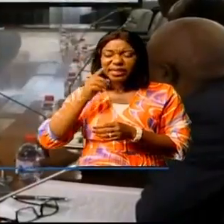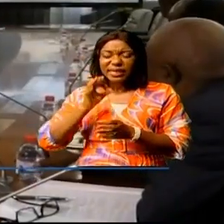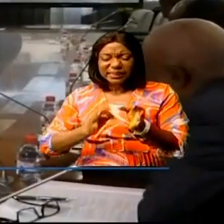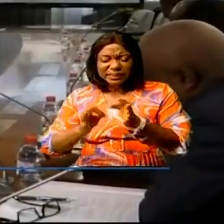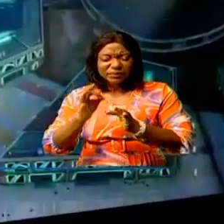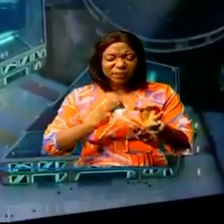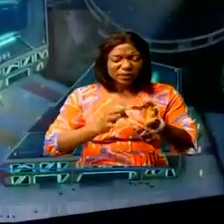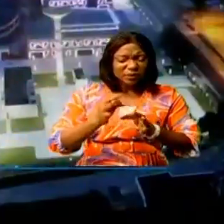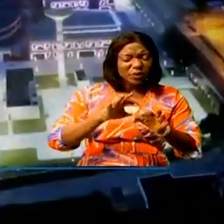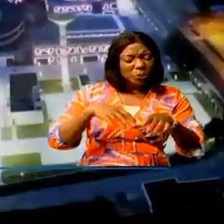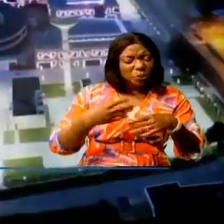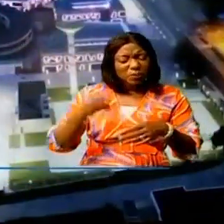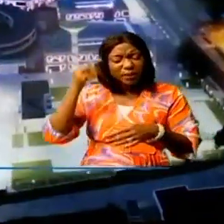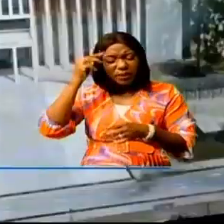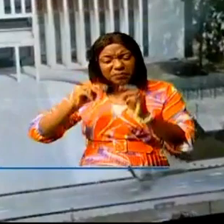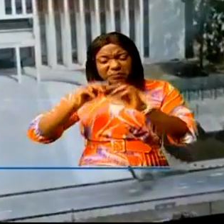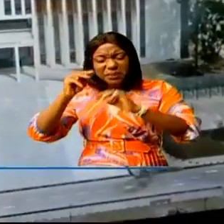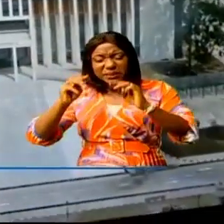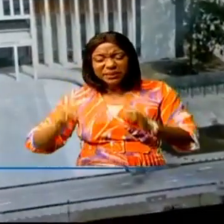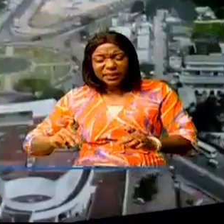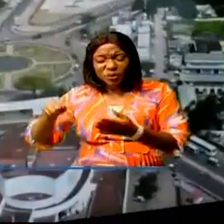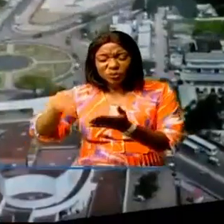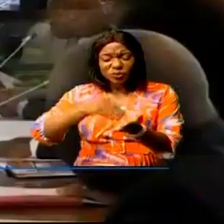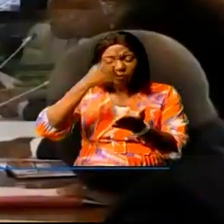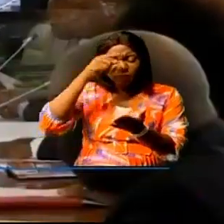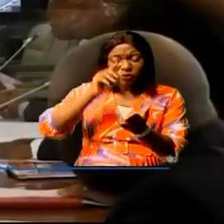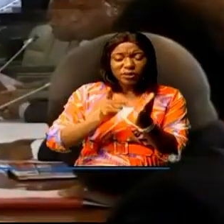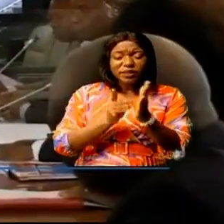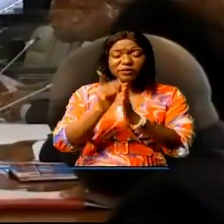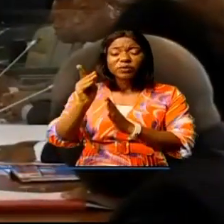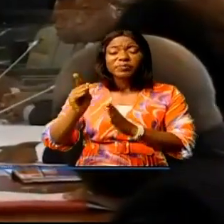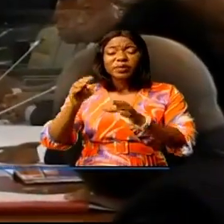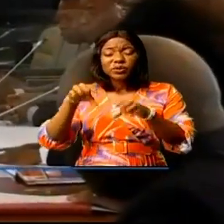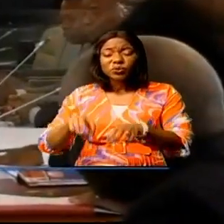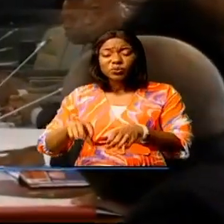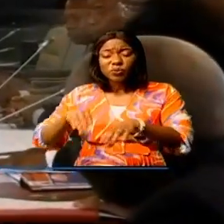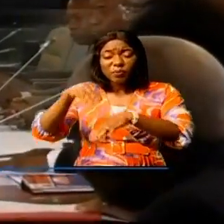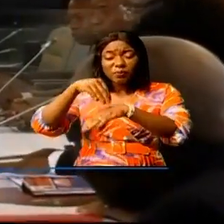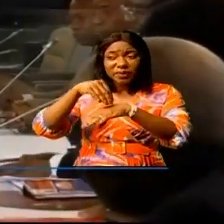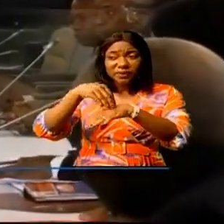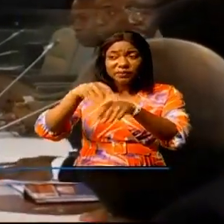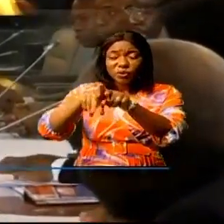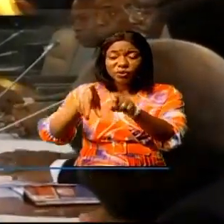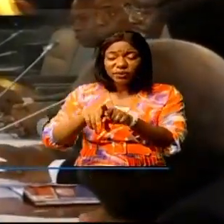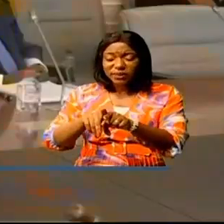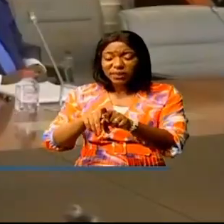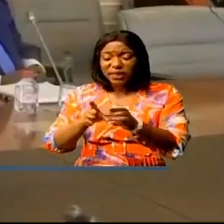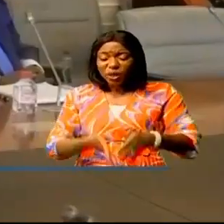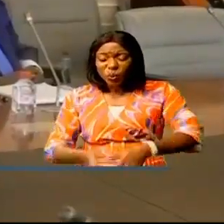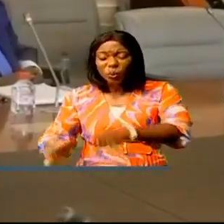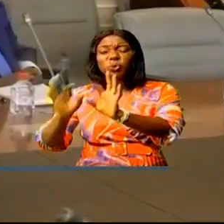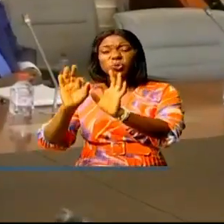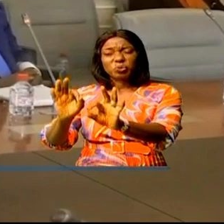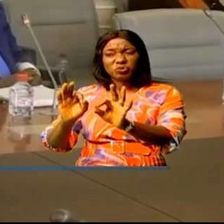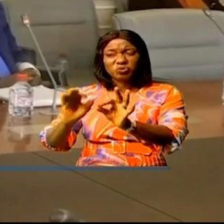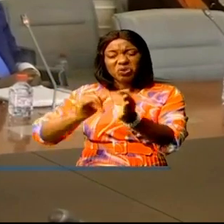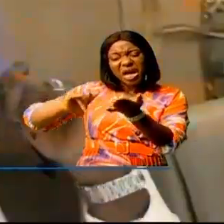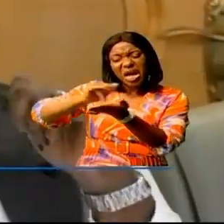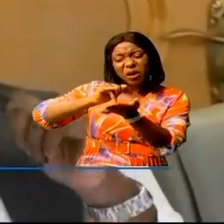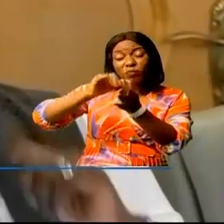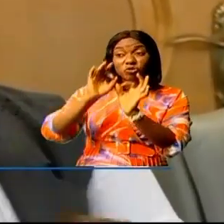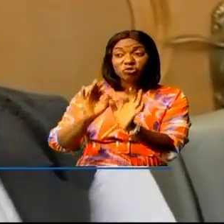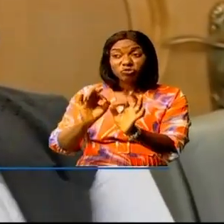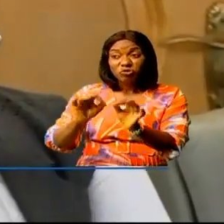son ministère, lesquelles contribuent au développement du Congo-Brazzaville. Nouvelles routes, nouvelles cités, nouveaux aéroports et bien